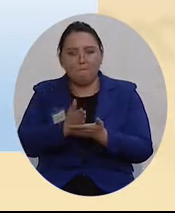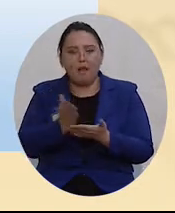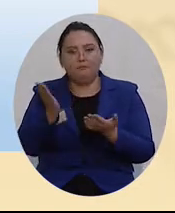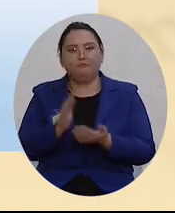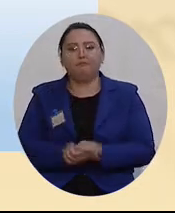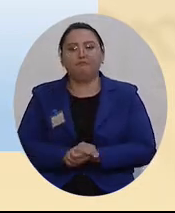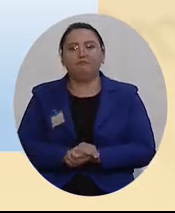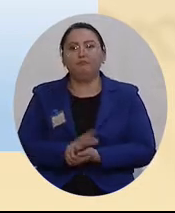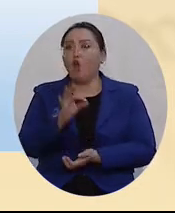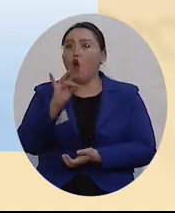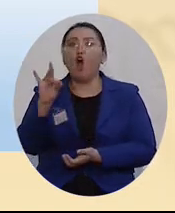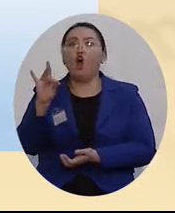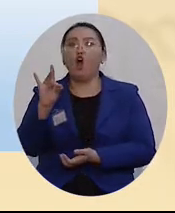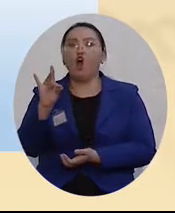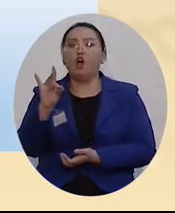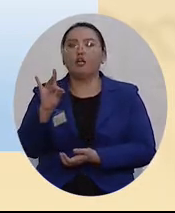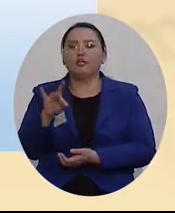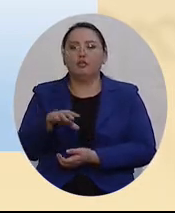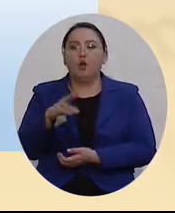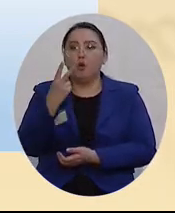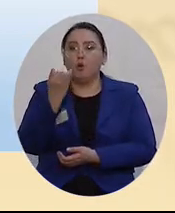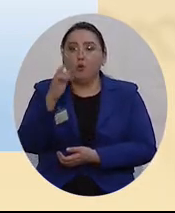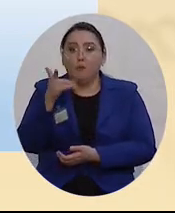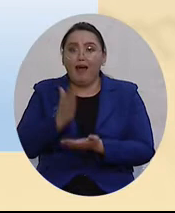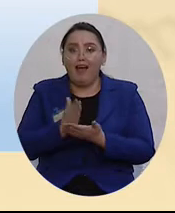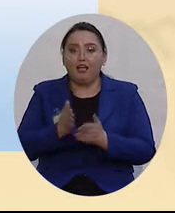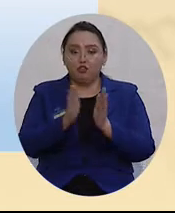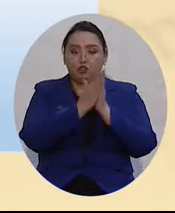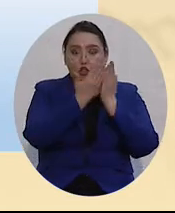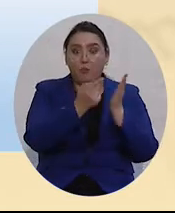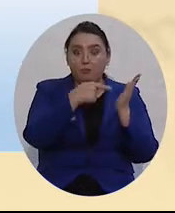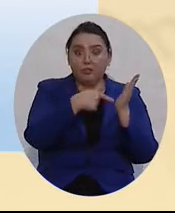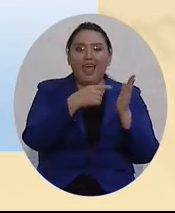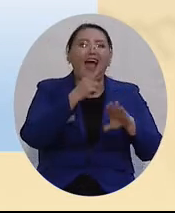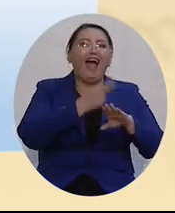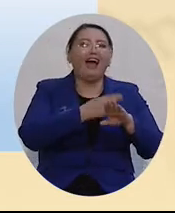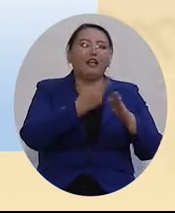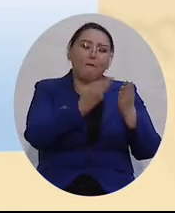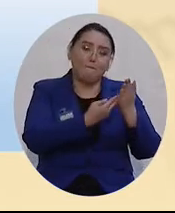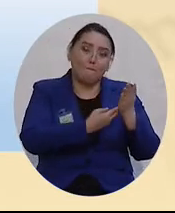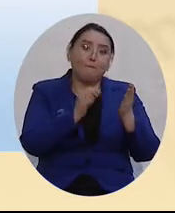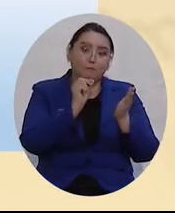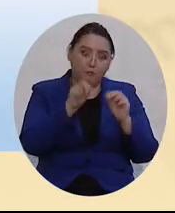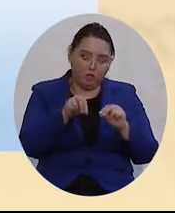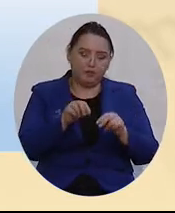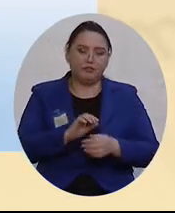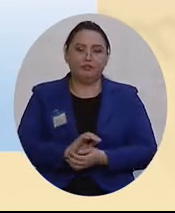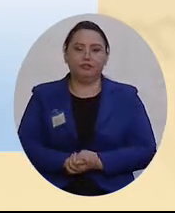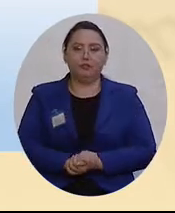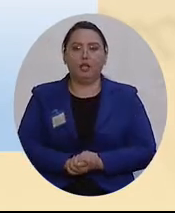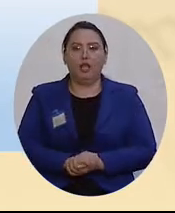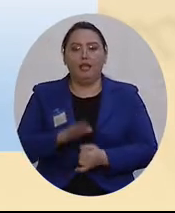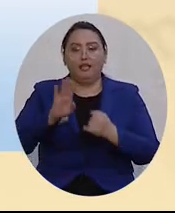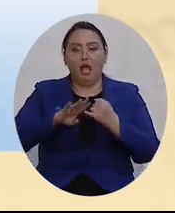байна вэ гэдгийг хүмүүд та бүхэн номон дээрээ тэмдэглээд явж болно харандагаар. За дараагийн үйлэг мөрөөд гэсэн үг байна. За мөрөөд